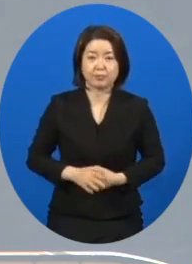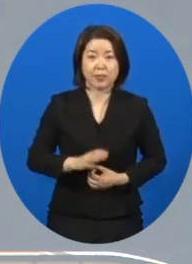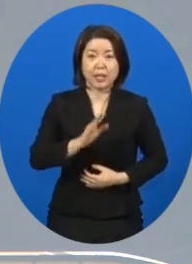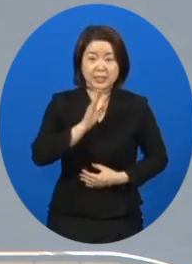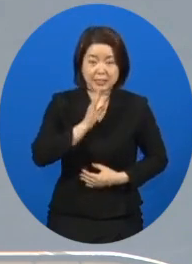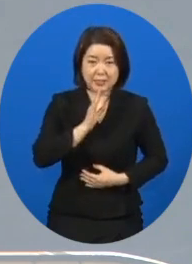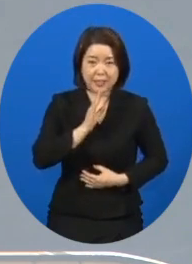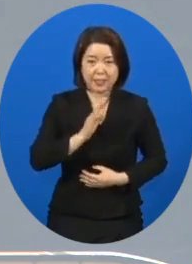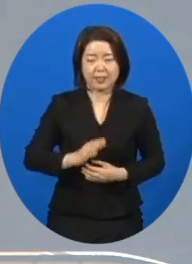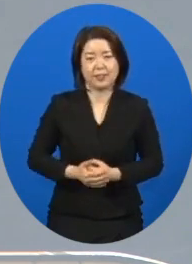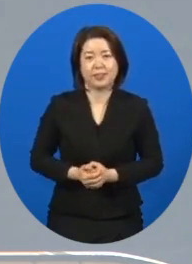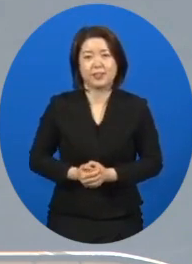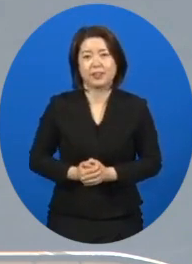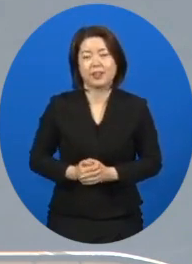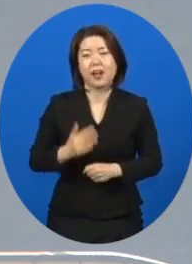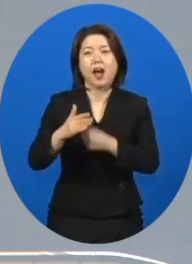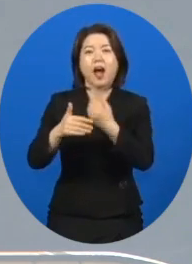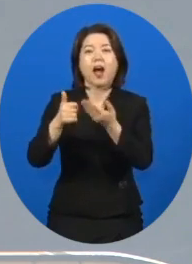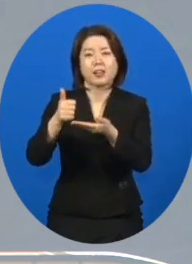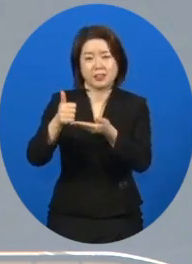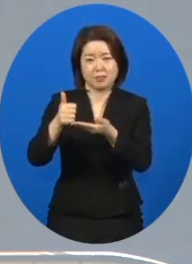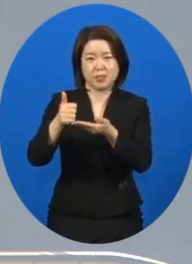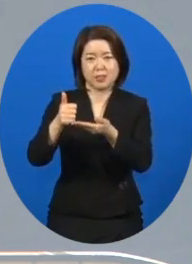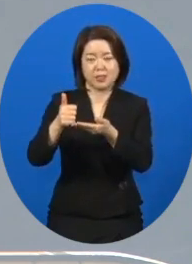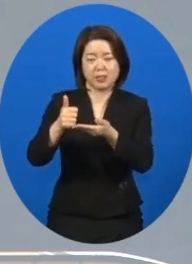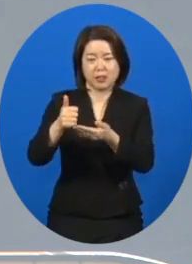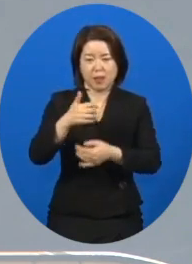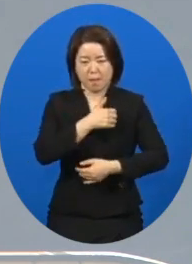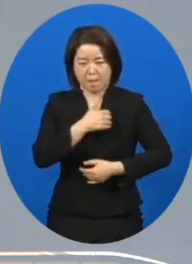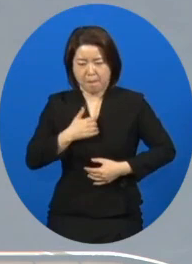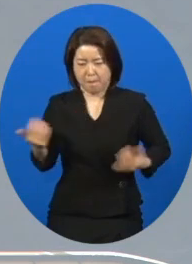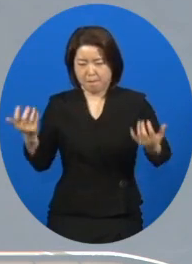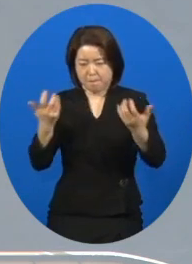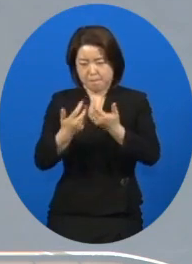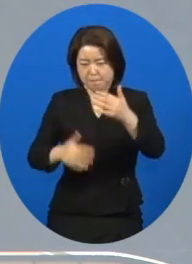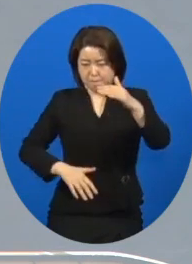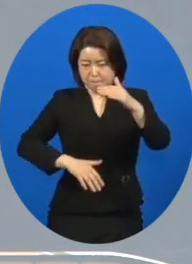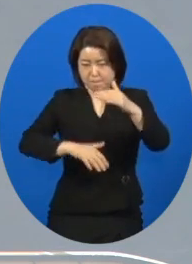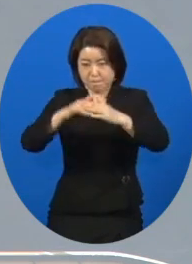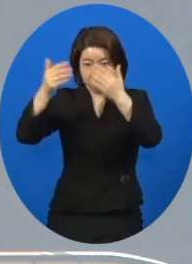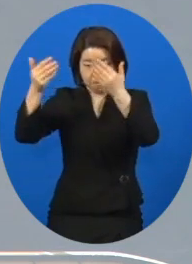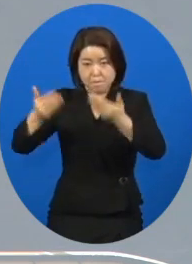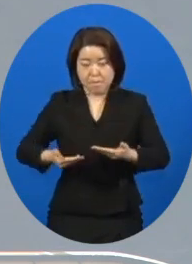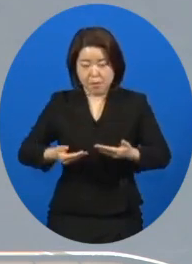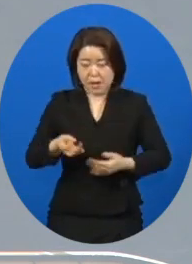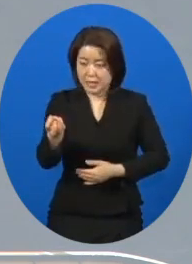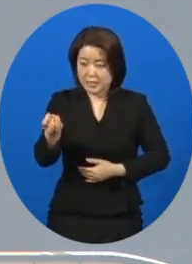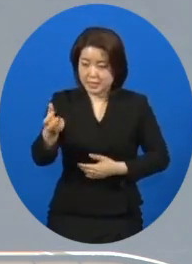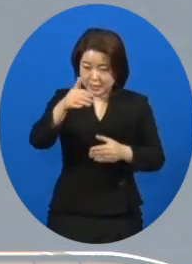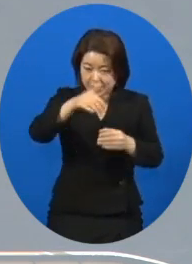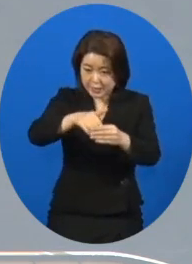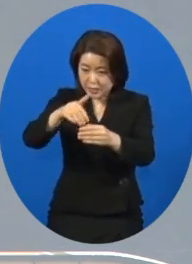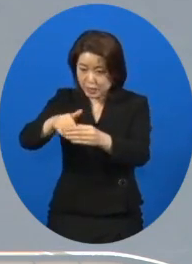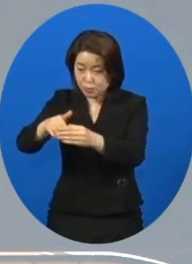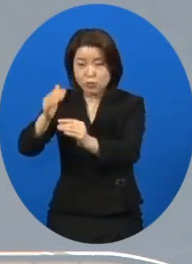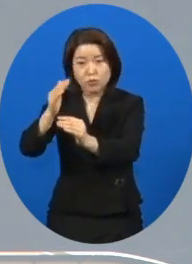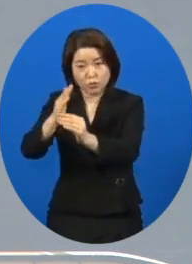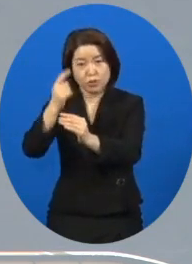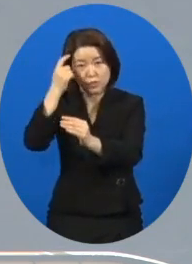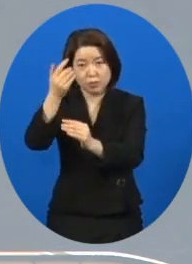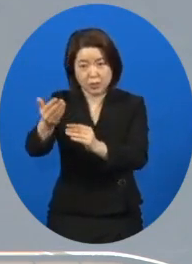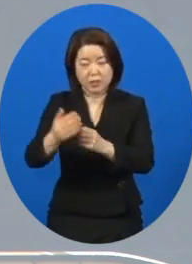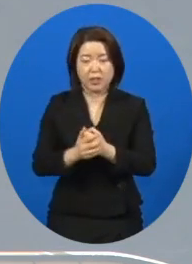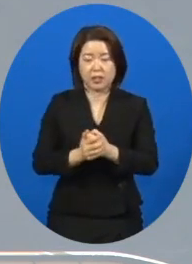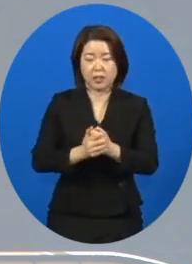정말 하나님이 풍성하게 주실 씨를 심으시고 계신지